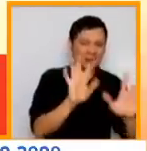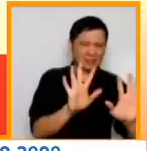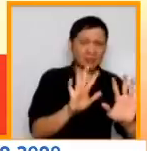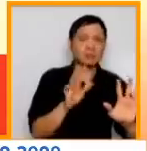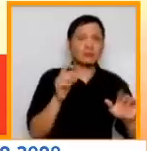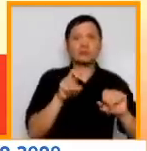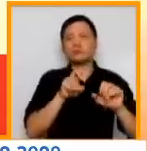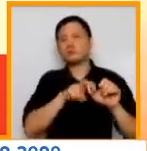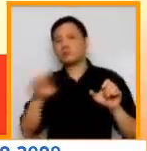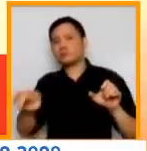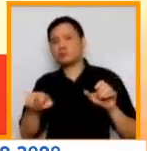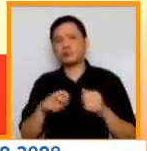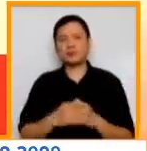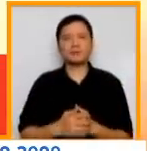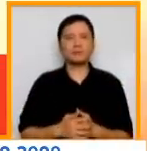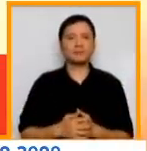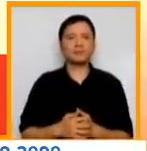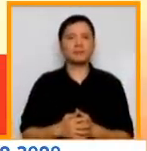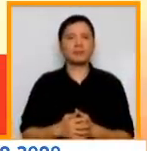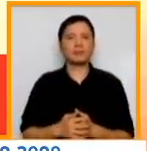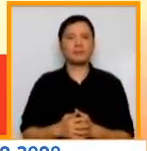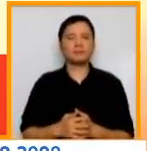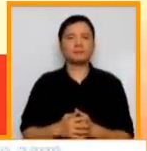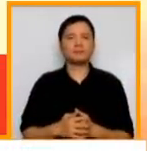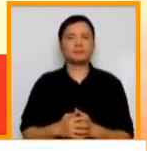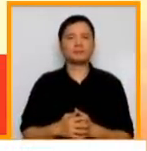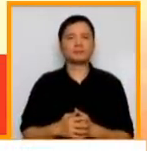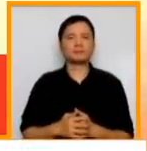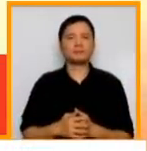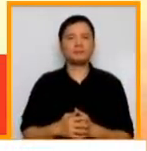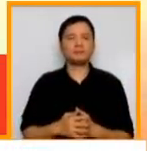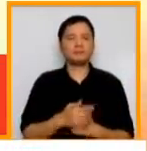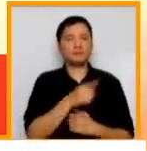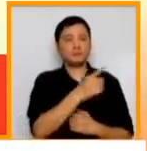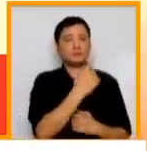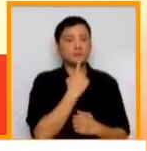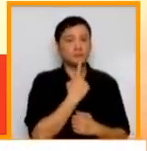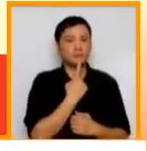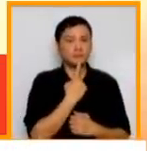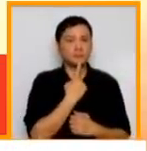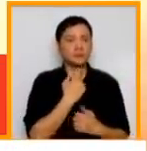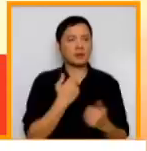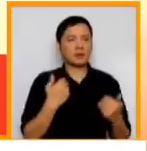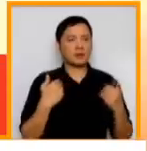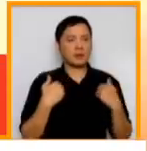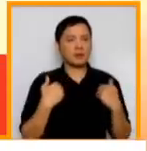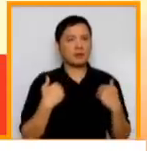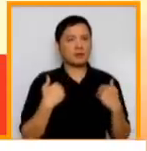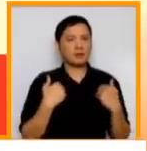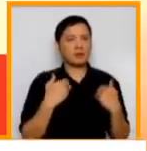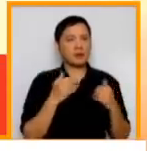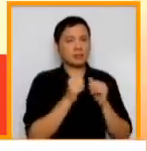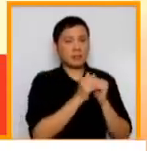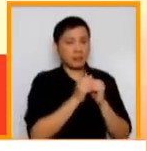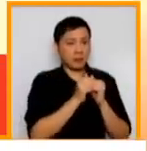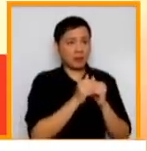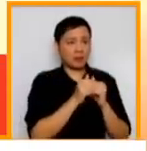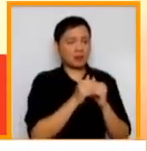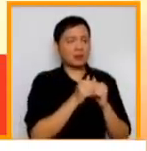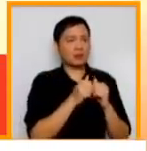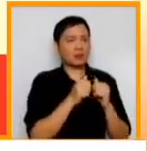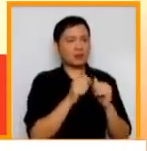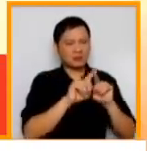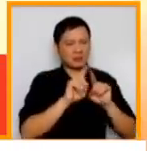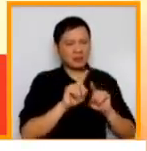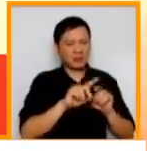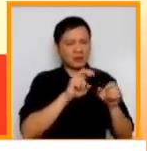At nung mga panahon na yun, may mga, sabi mo, yung mga ilang kasamahan mo pa rin, ano, kasama mo din na tumalon. Ano yung naging senaryo?